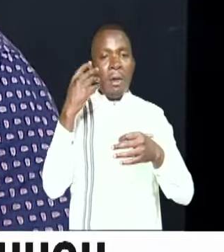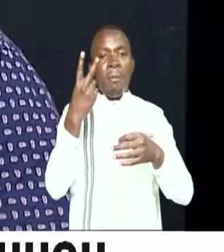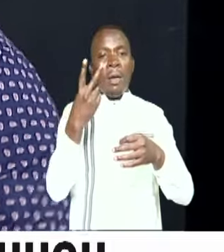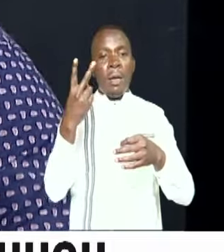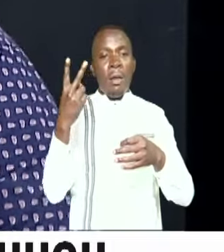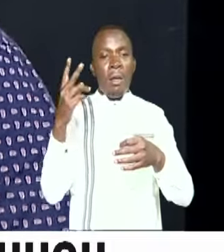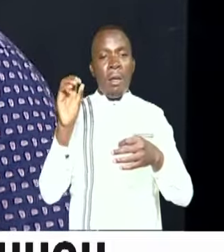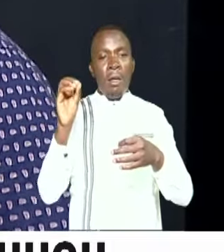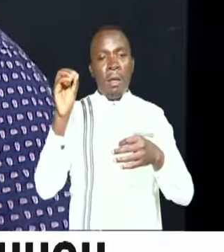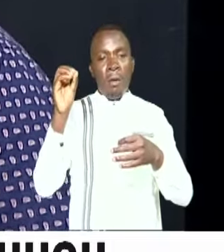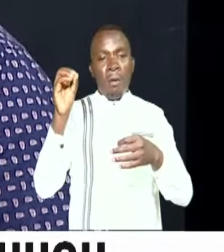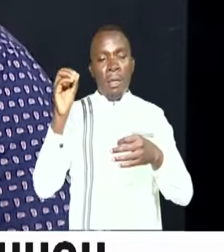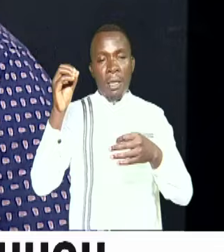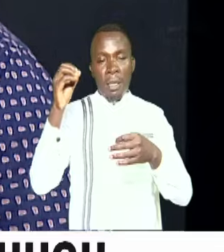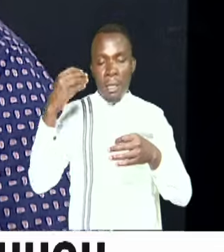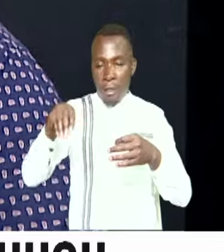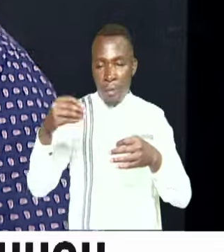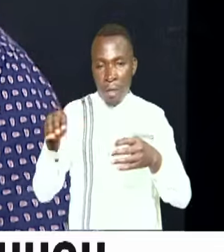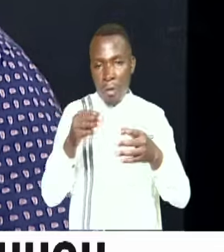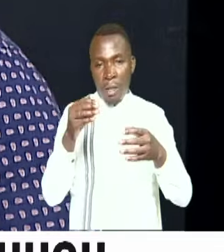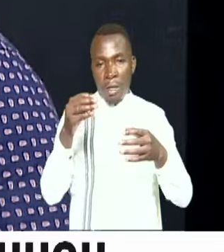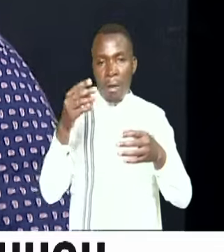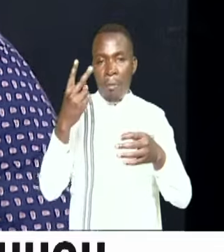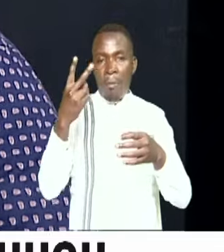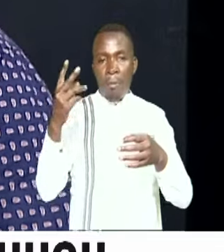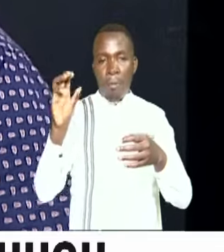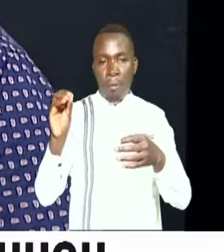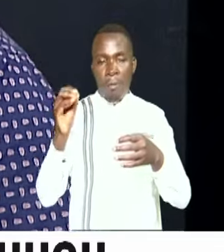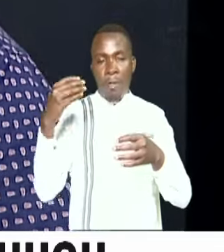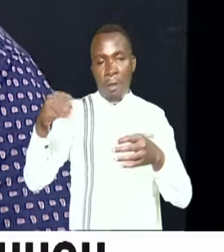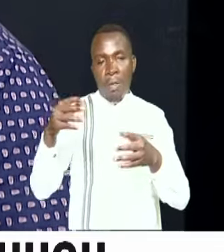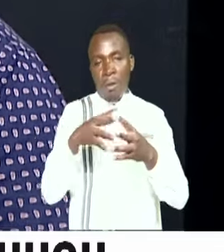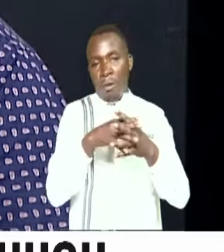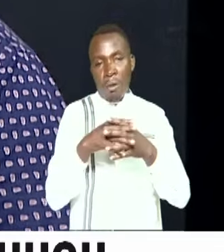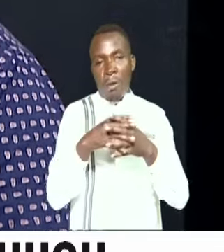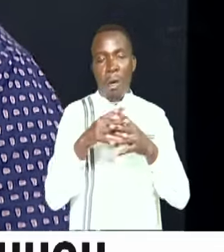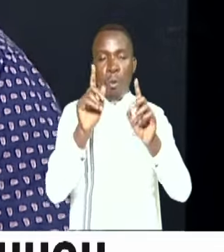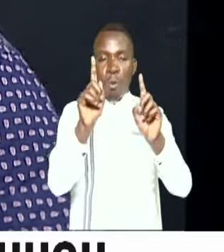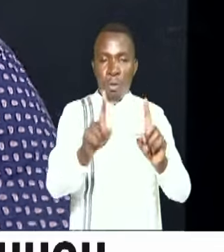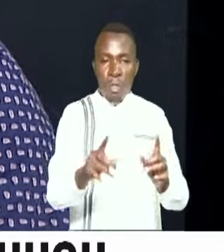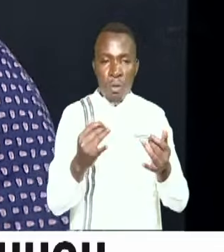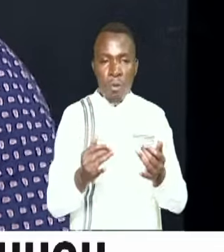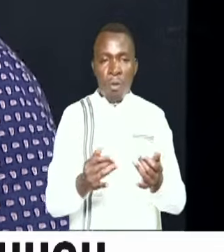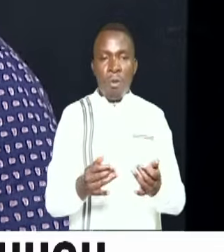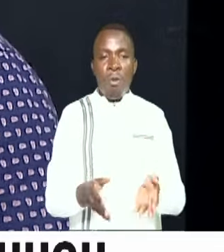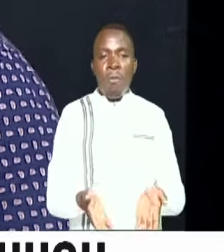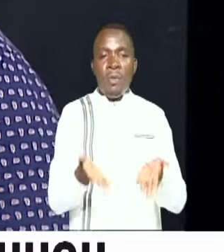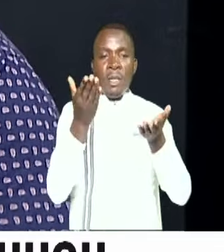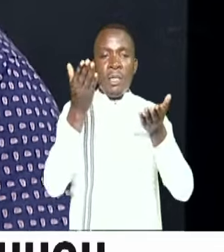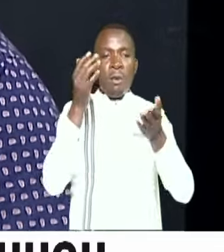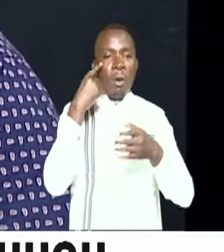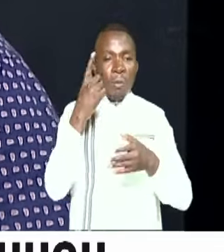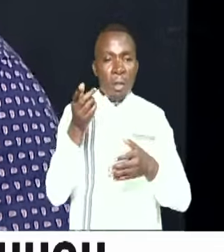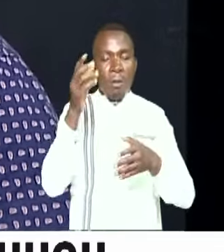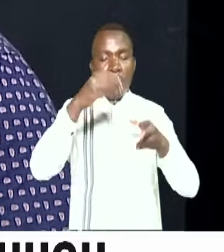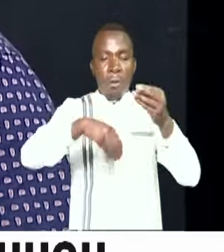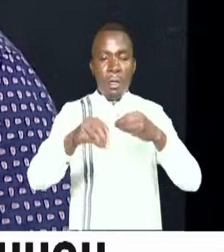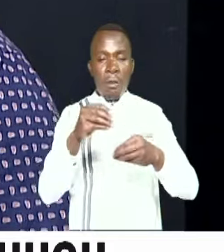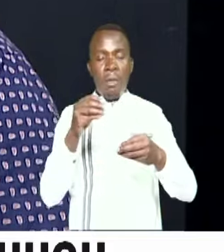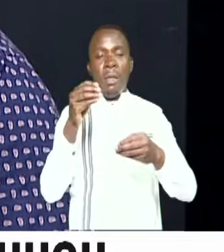z'amadolari. Ariko urebye aho bigeze ubu ngubu, ubona ko byarazamutse, kuko noneho bigeze ku rwego rw'uko ikontribuye ku musaruro mbumbe w'igihugu